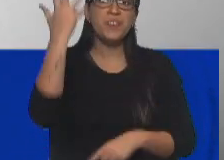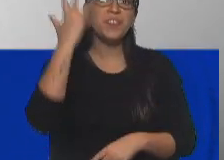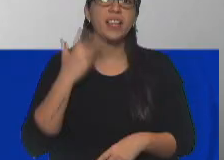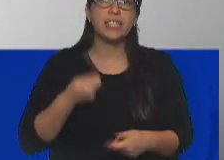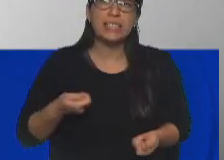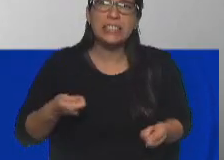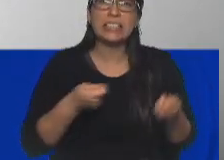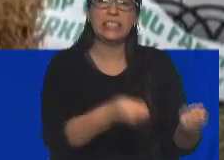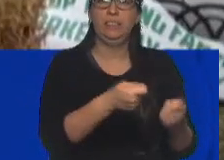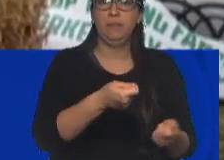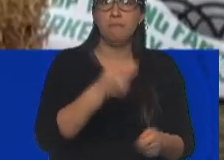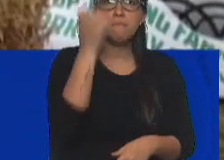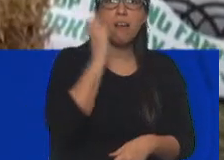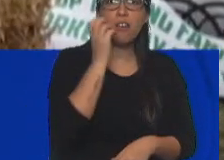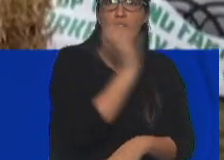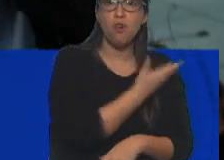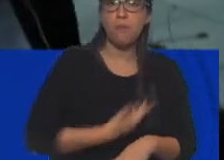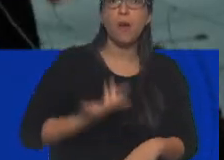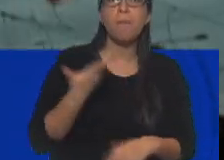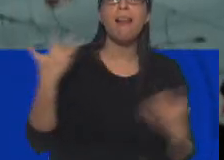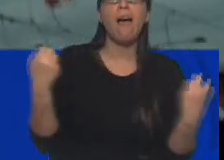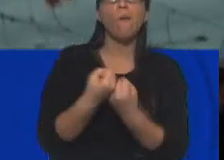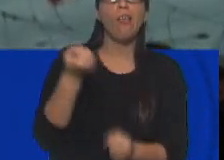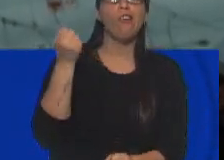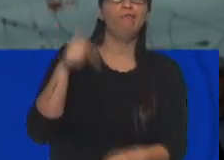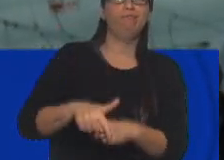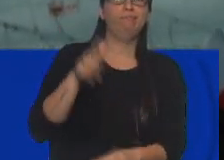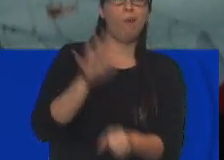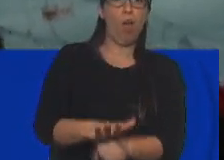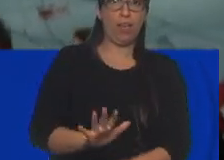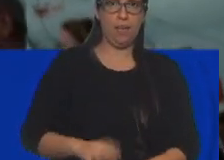gobierno de Emmanuel Macron para bloquear el acuerdo.